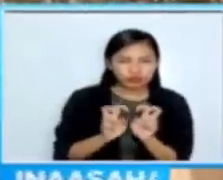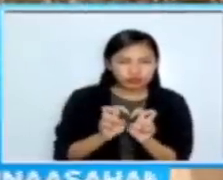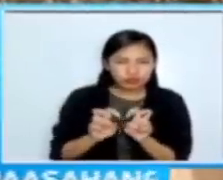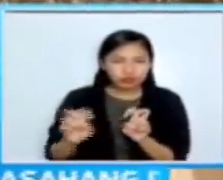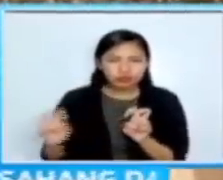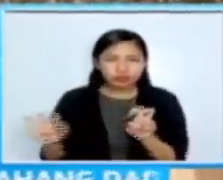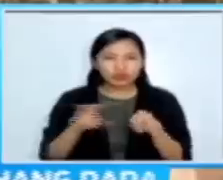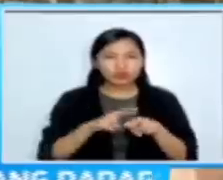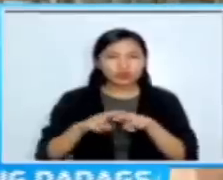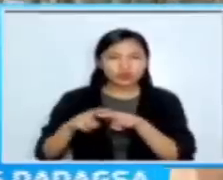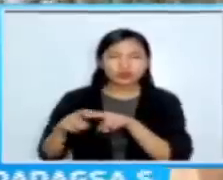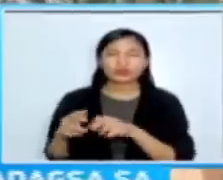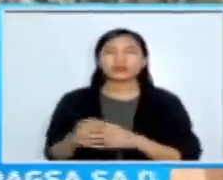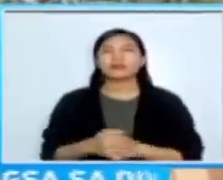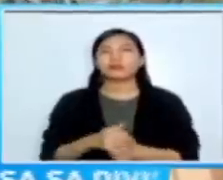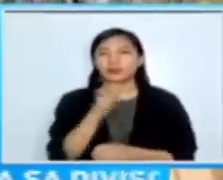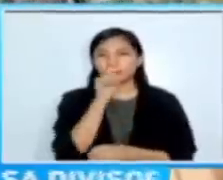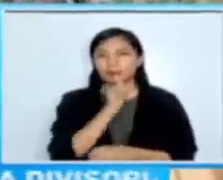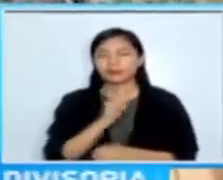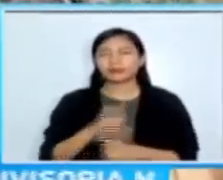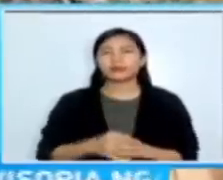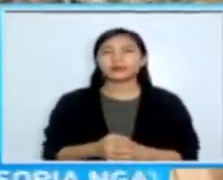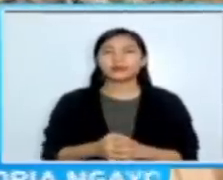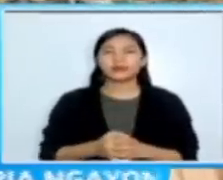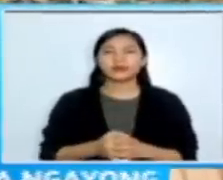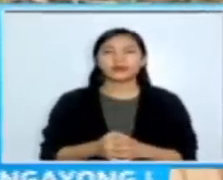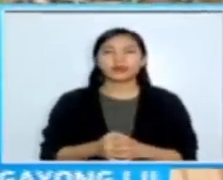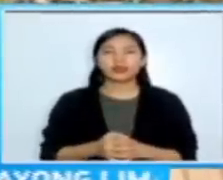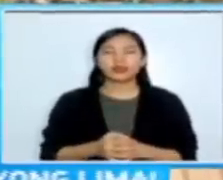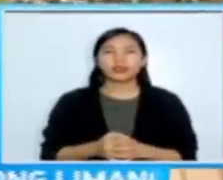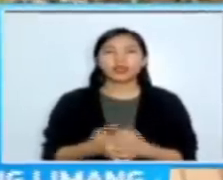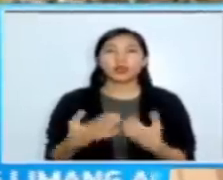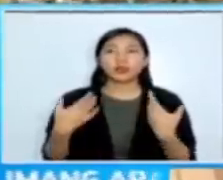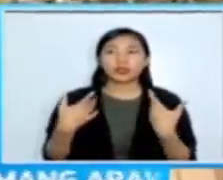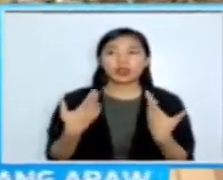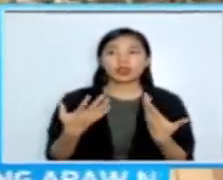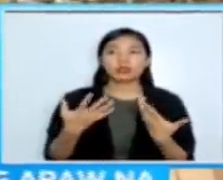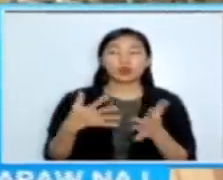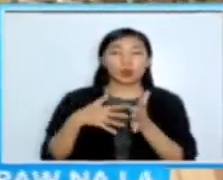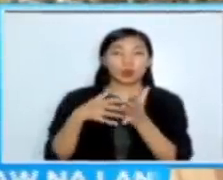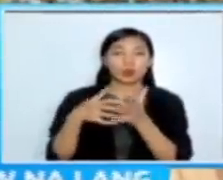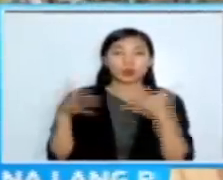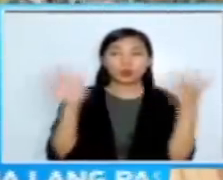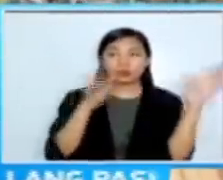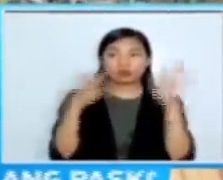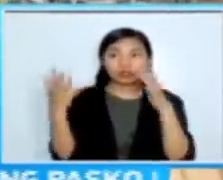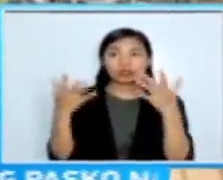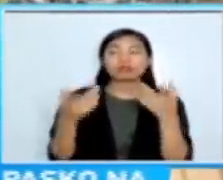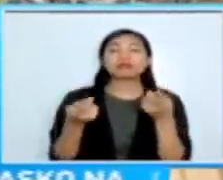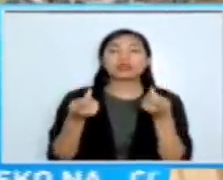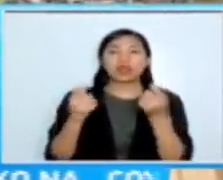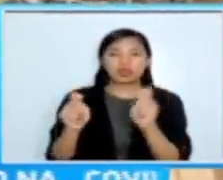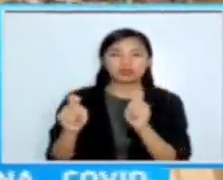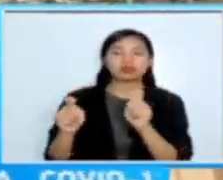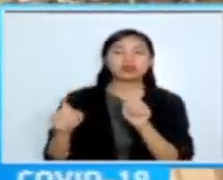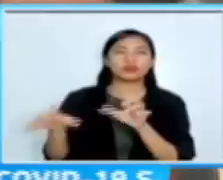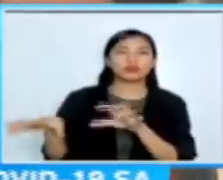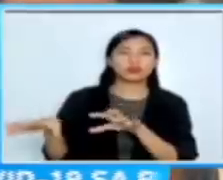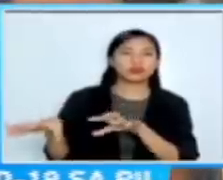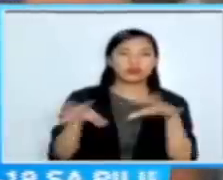Ang naisip daw nila, nung bagyang humina na yung hangin, doon sila nakatiyempo na mag-evacuate tungo sa mas ligtas na